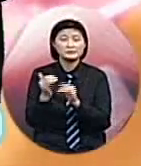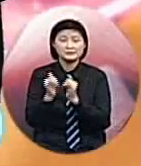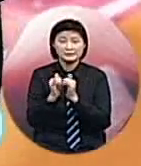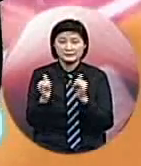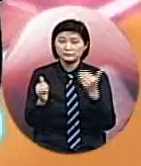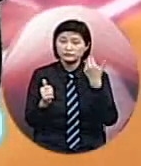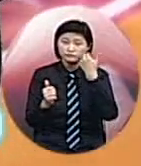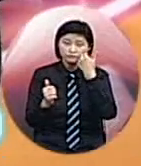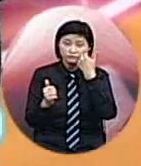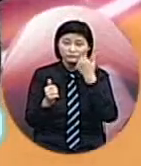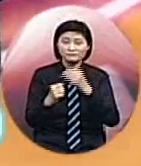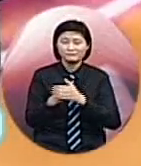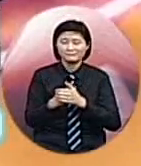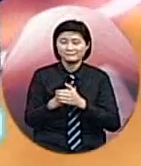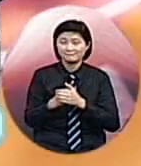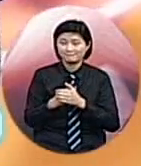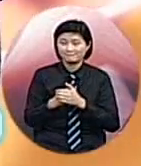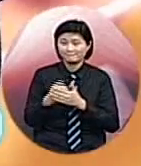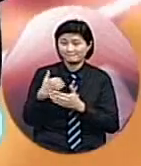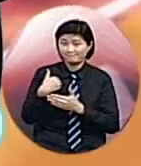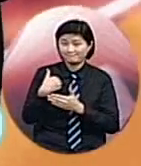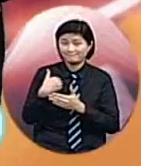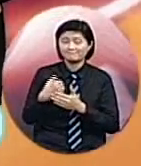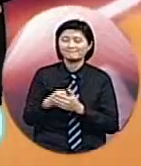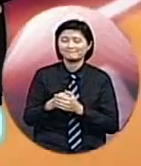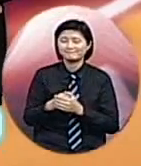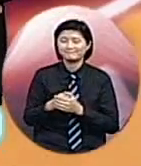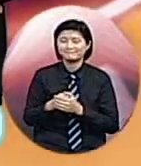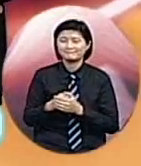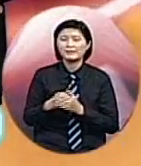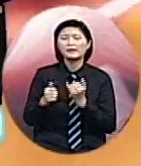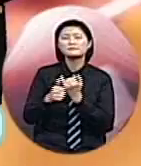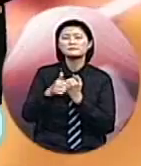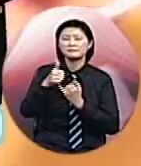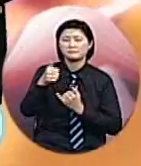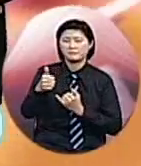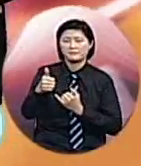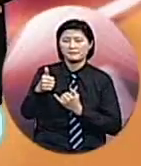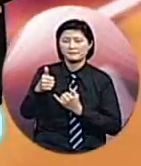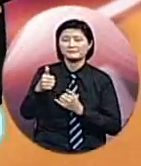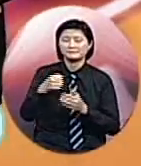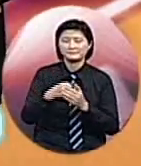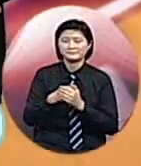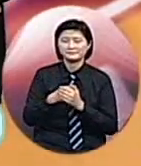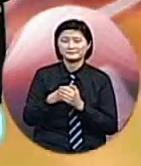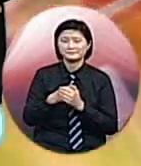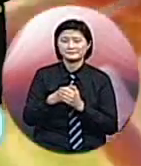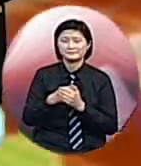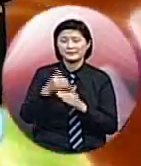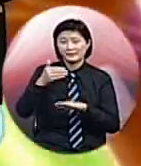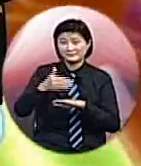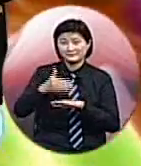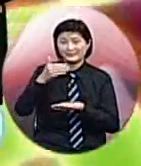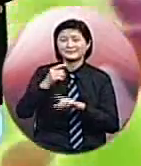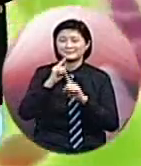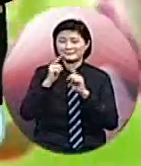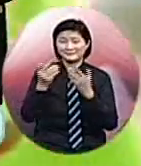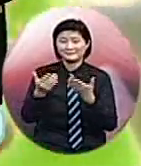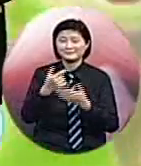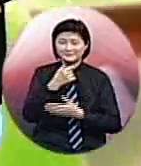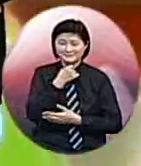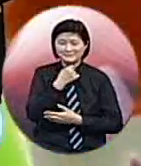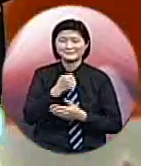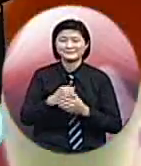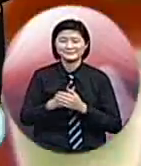드리고 싶은 분. 아, 주문해요. 네. 예. 남편. 네. 예. 감사드리고 예. 예